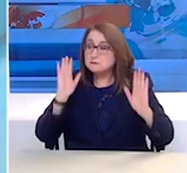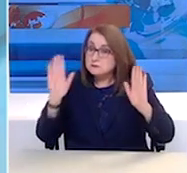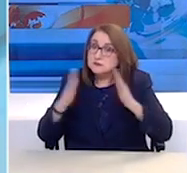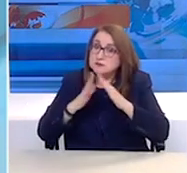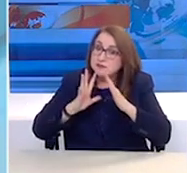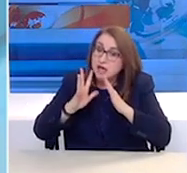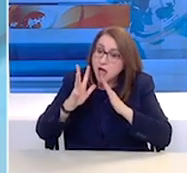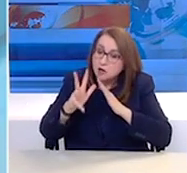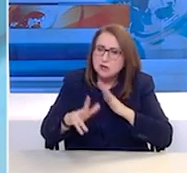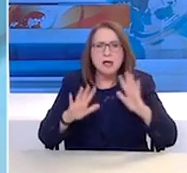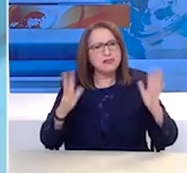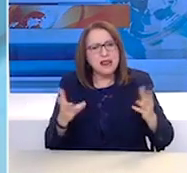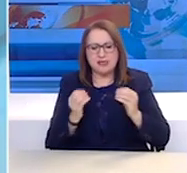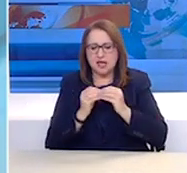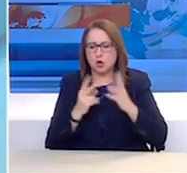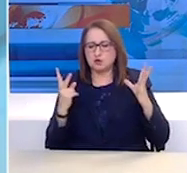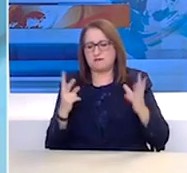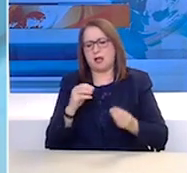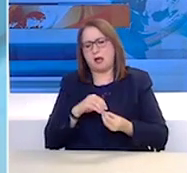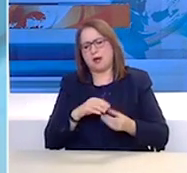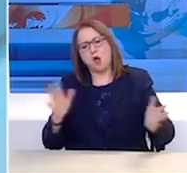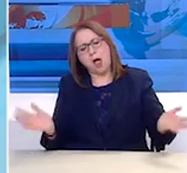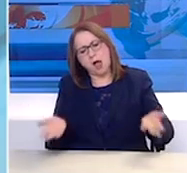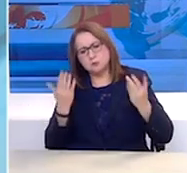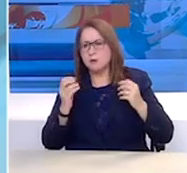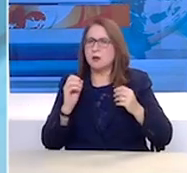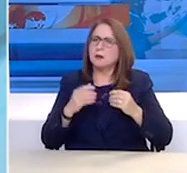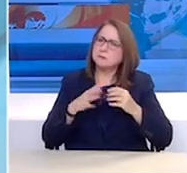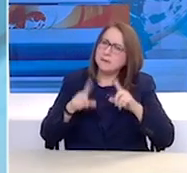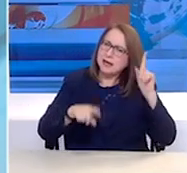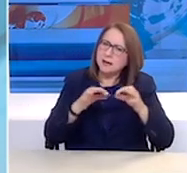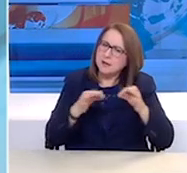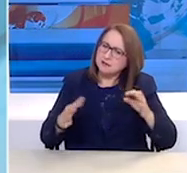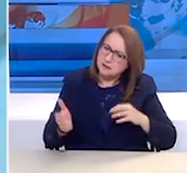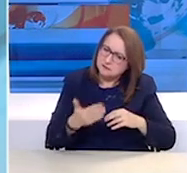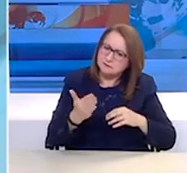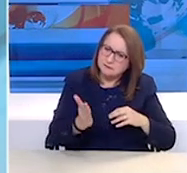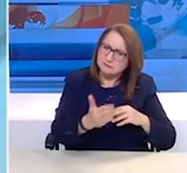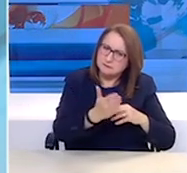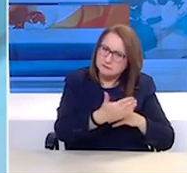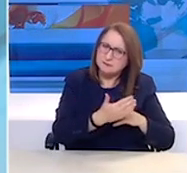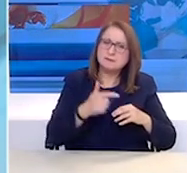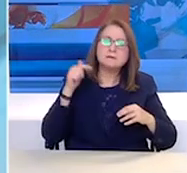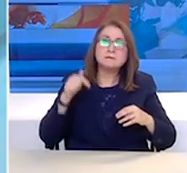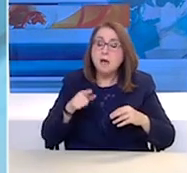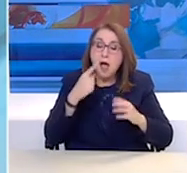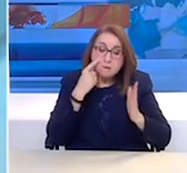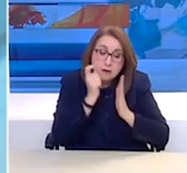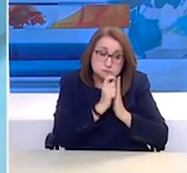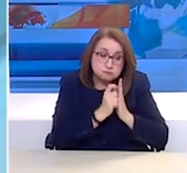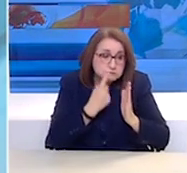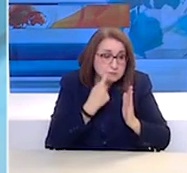έχει ανακοινωθεί η άρση ορισμένων μέτρων, στο πλαίσιο της διαμόρφωσης του σχετικού σχεδίου και με βάση τα υπάρχοντα επιδημιολογικά